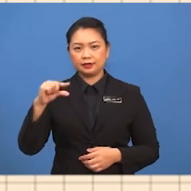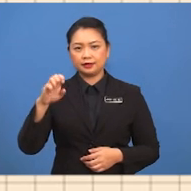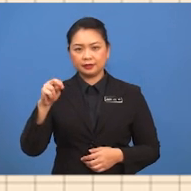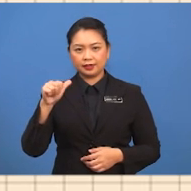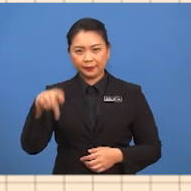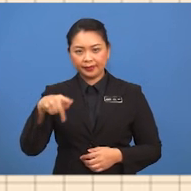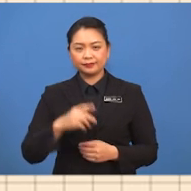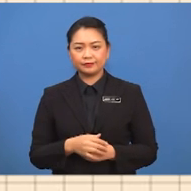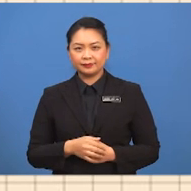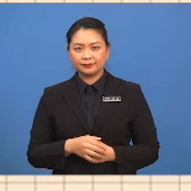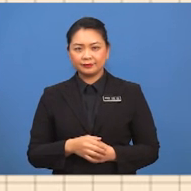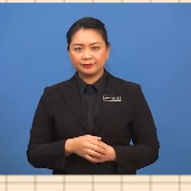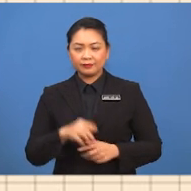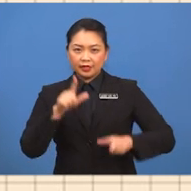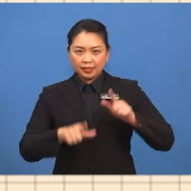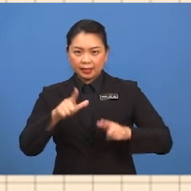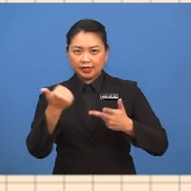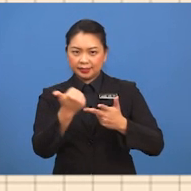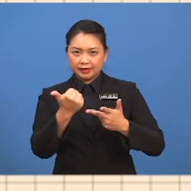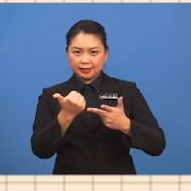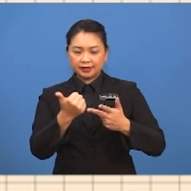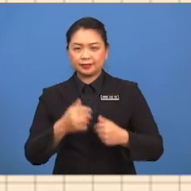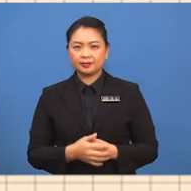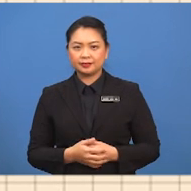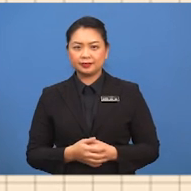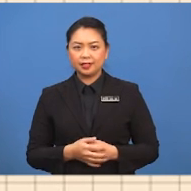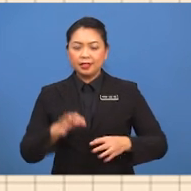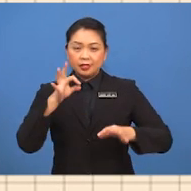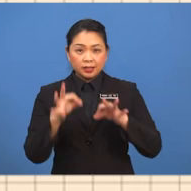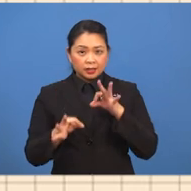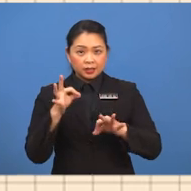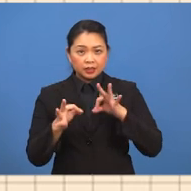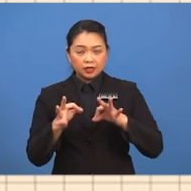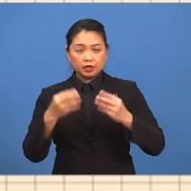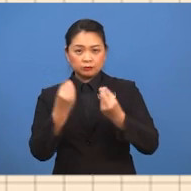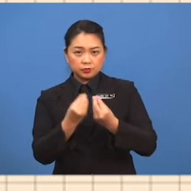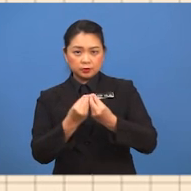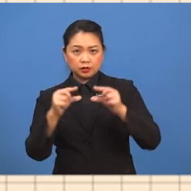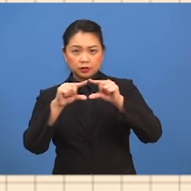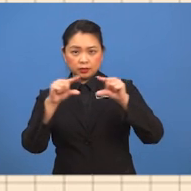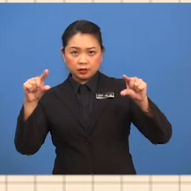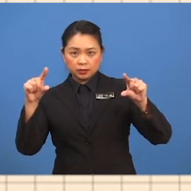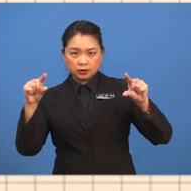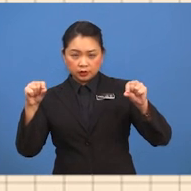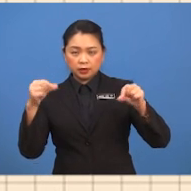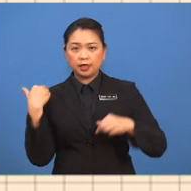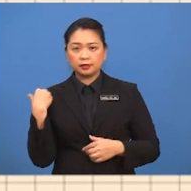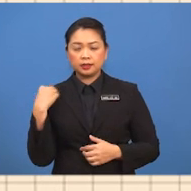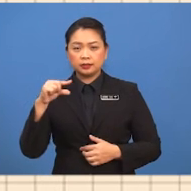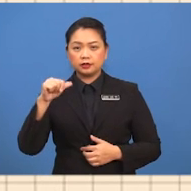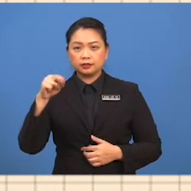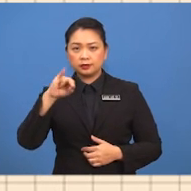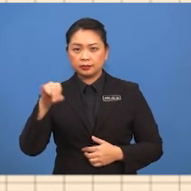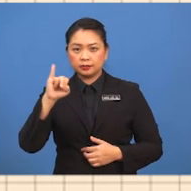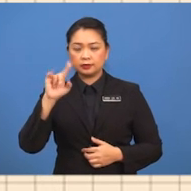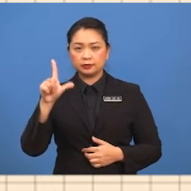genap. Langkah ketiga, sekiranya bilangan data adalah ganjil,